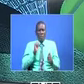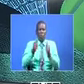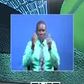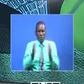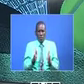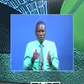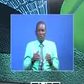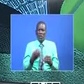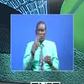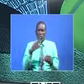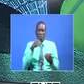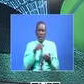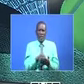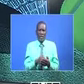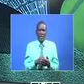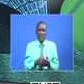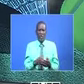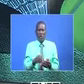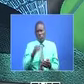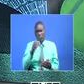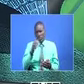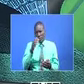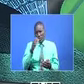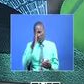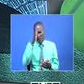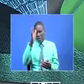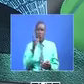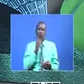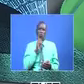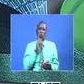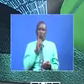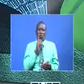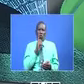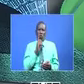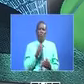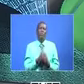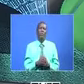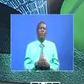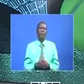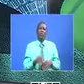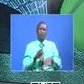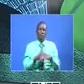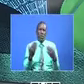na wewe na kutiana kwenye mboni ni siku ya Dominika ikiwa ni Jumapili kesho aliyejua kiridhia usiku. Mwanana.